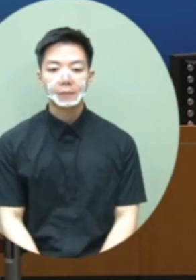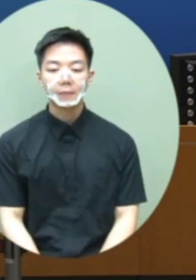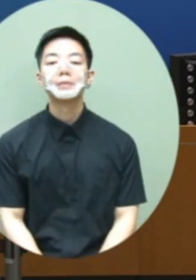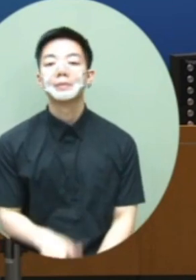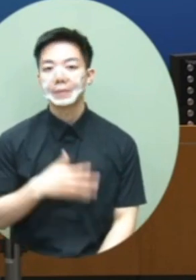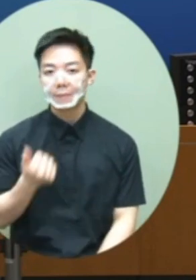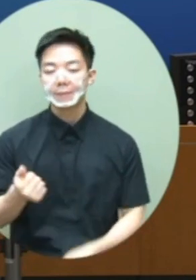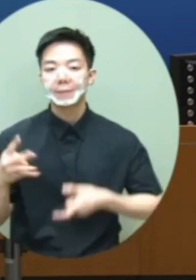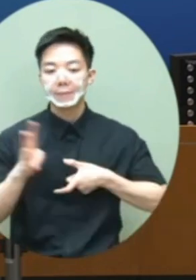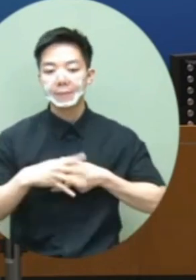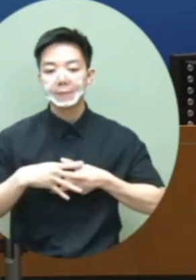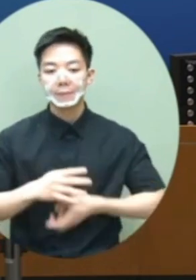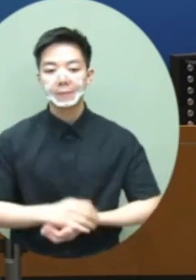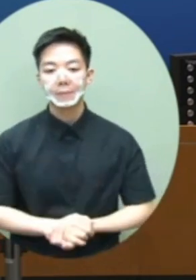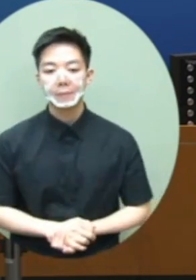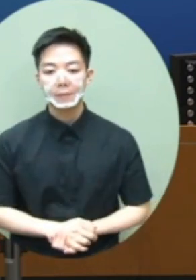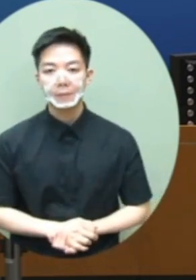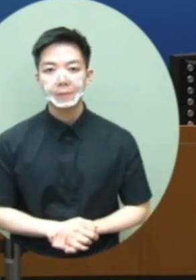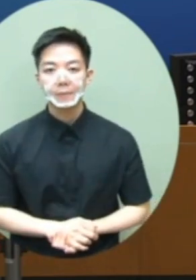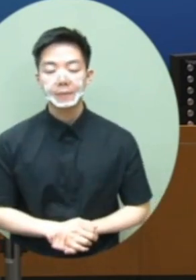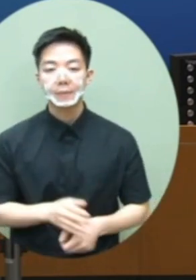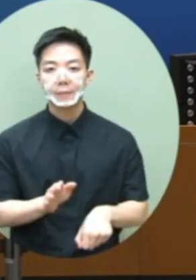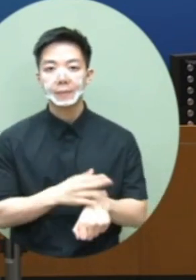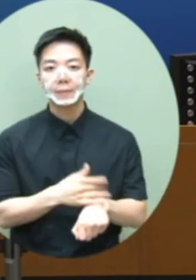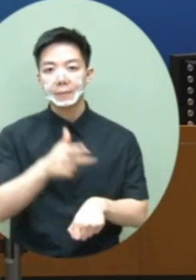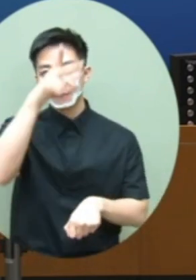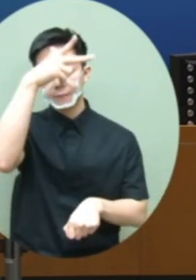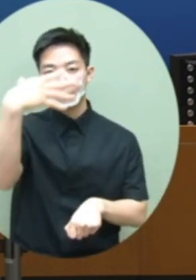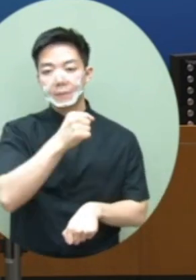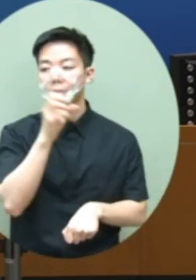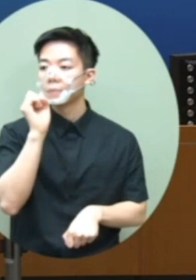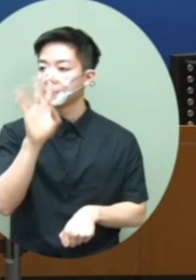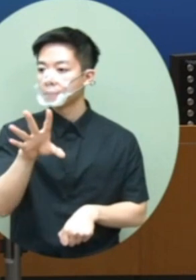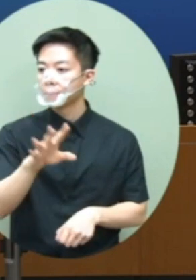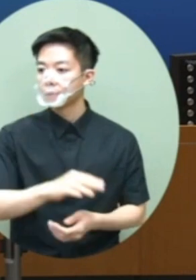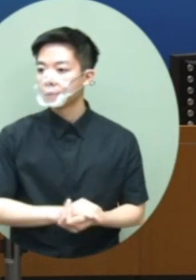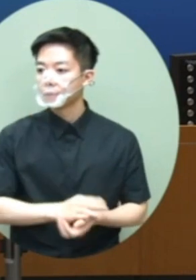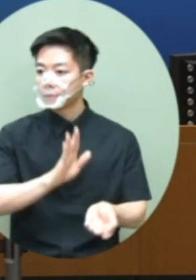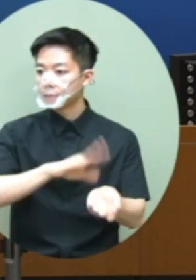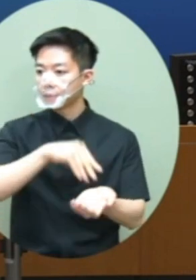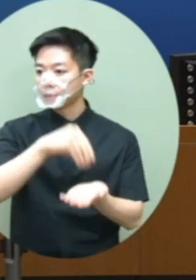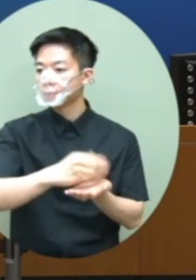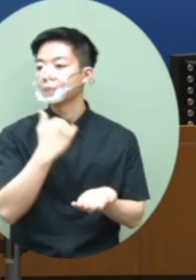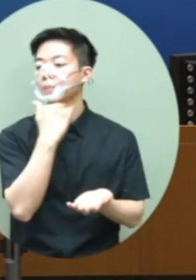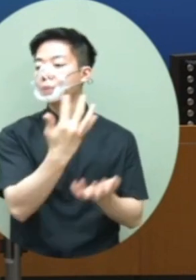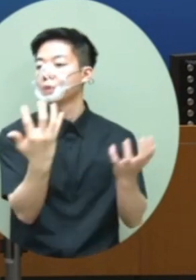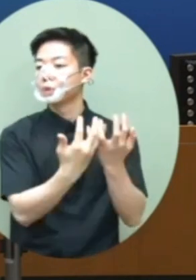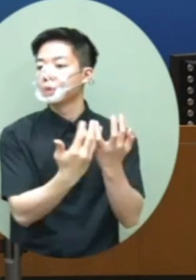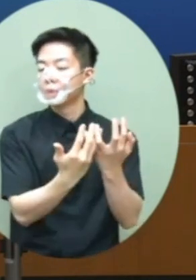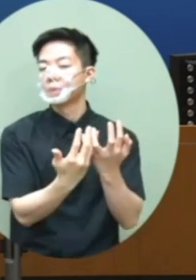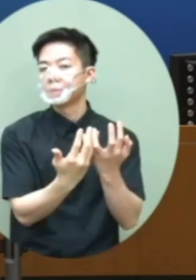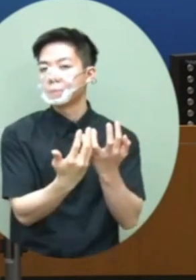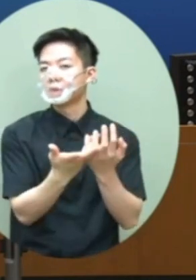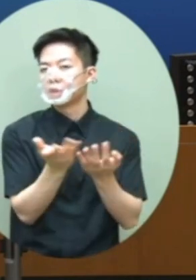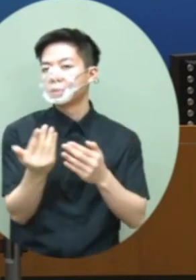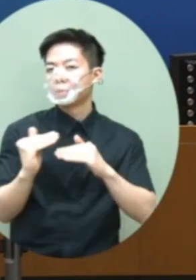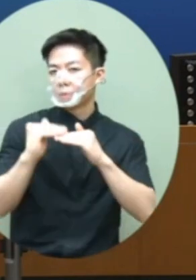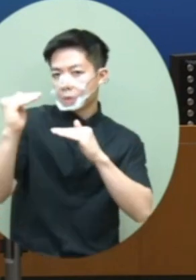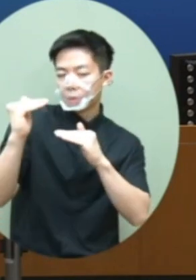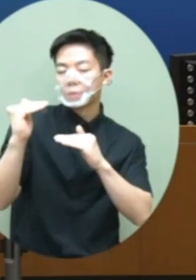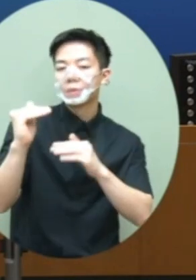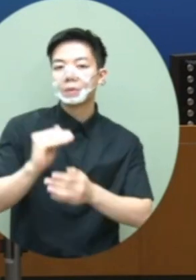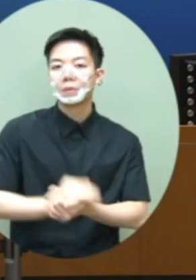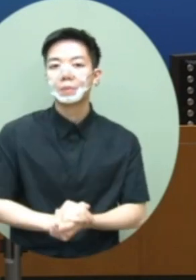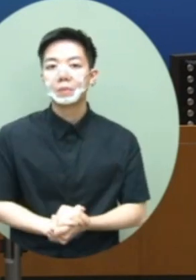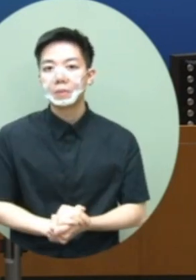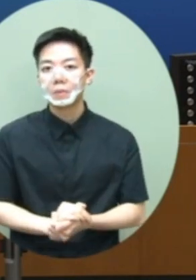你好，是 TVB 的。想啱啱特首就透露了话个阳性的情报数字比昨日高啦。咁见到可能